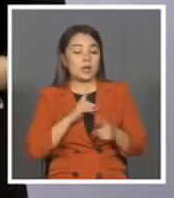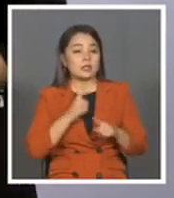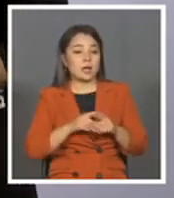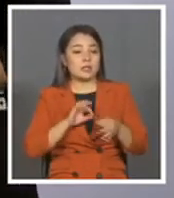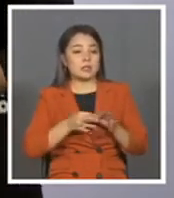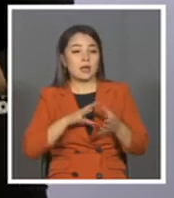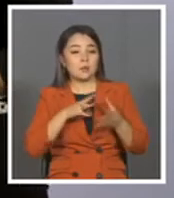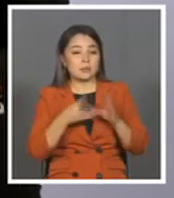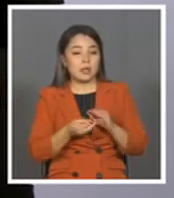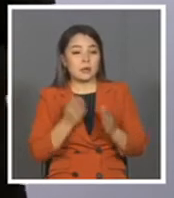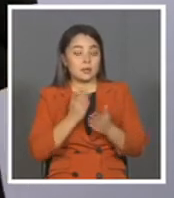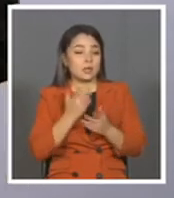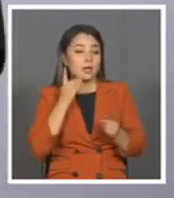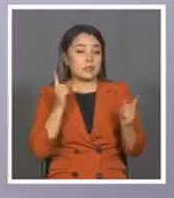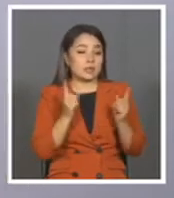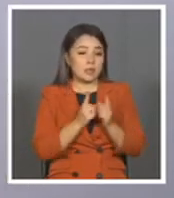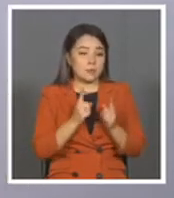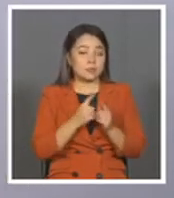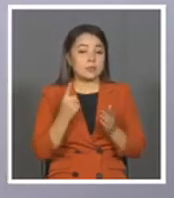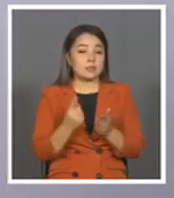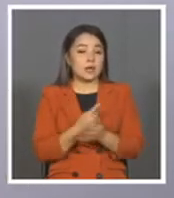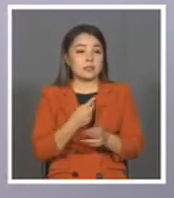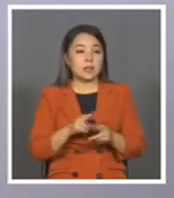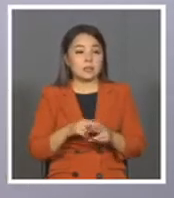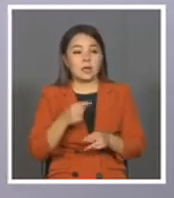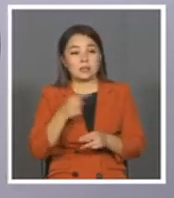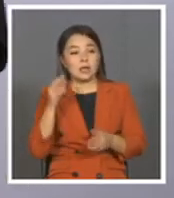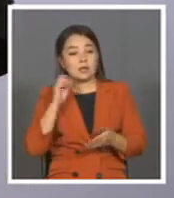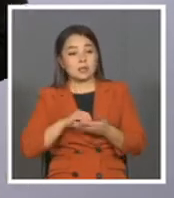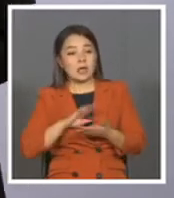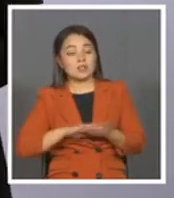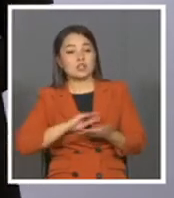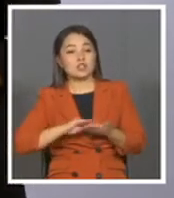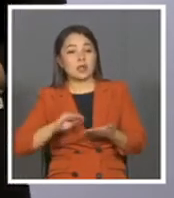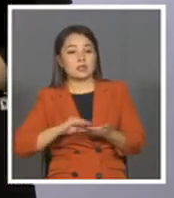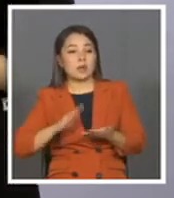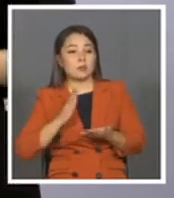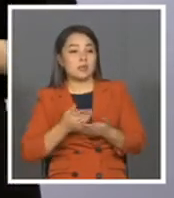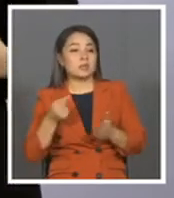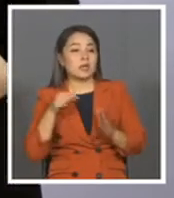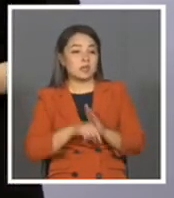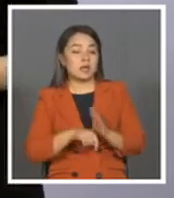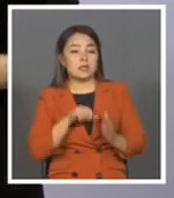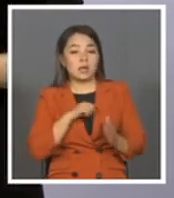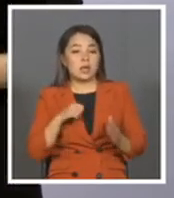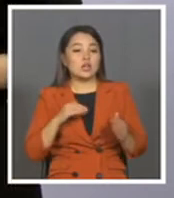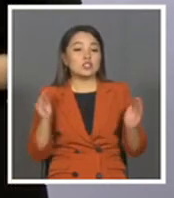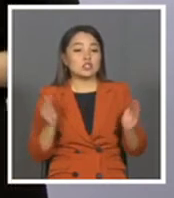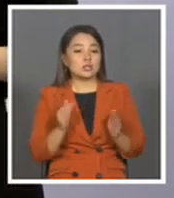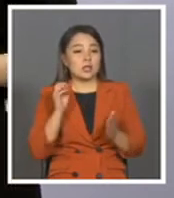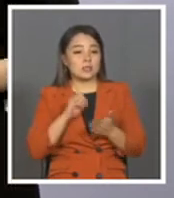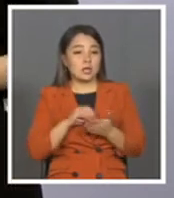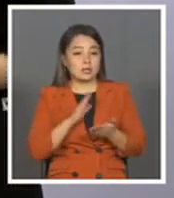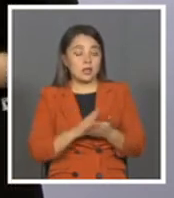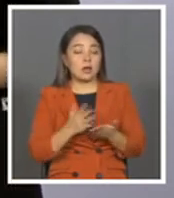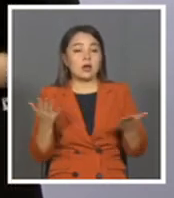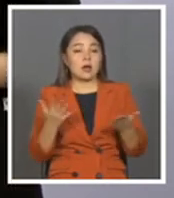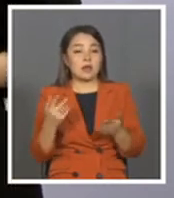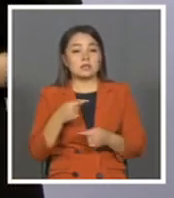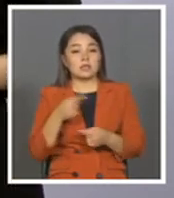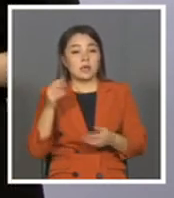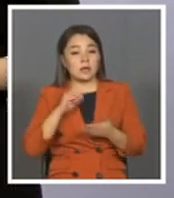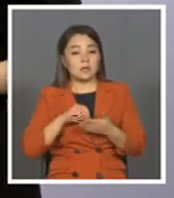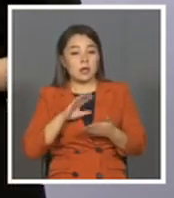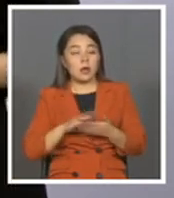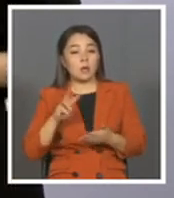болса, онда әрине алдымен теріс сандар жазамыз. Теріс сандардың ішіндегі ең кішісі дегеніміз, қай теріс санның